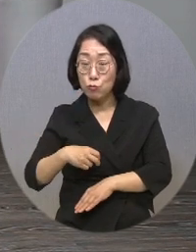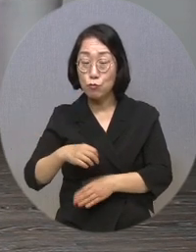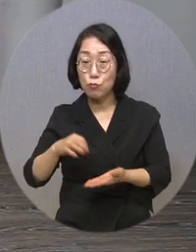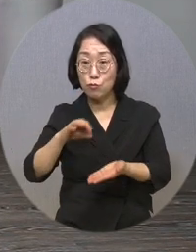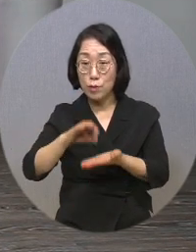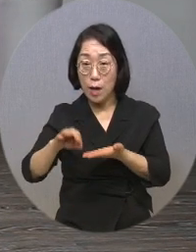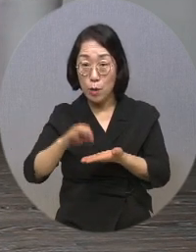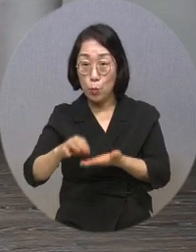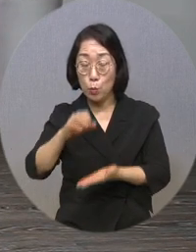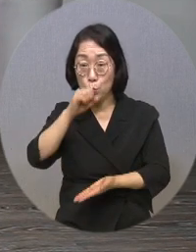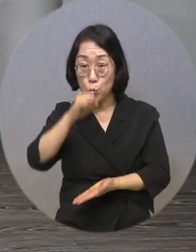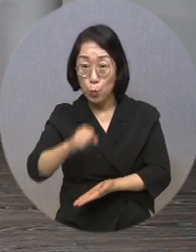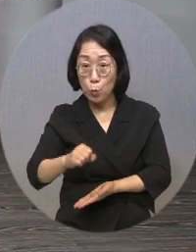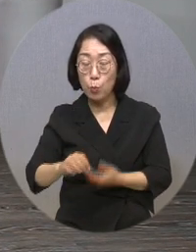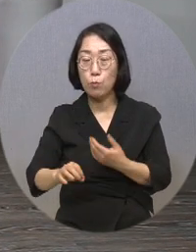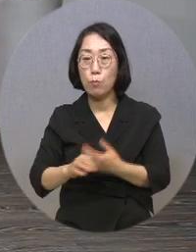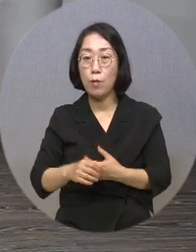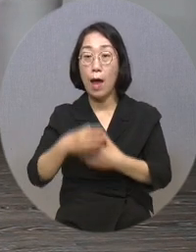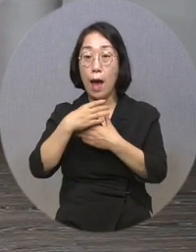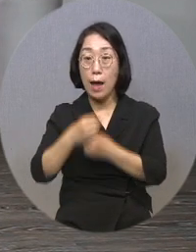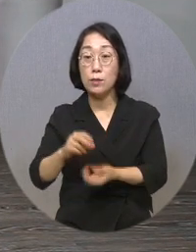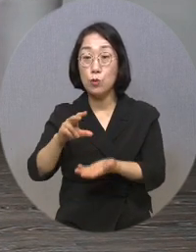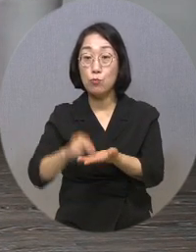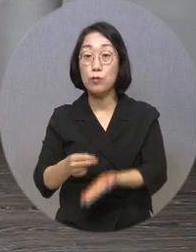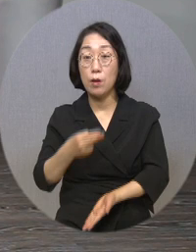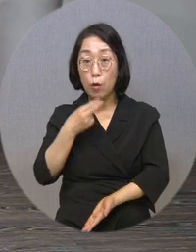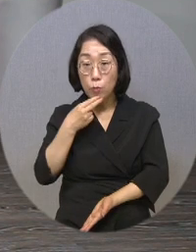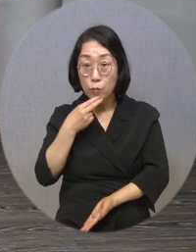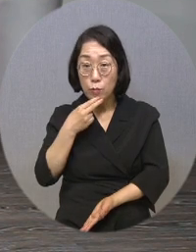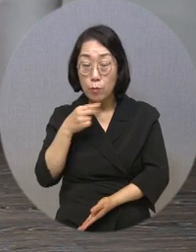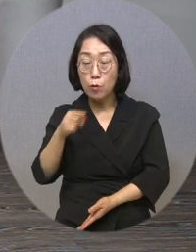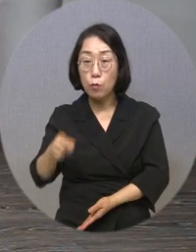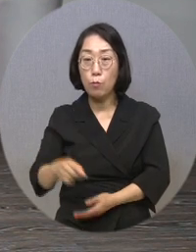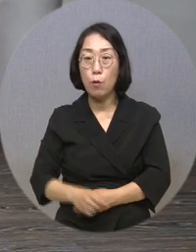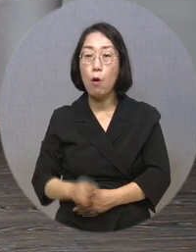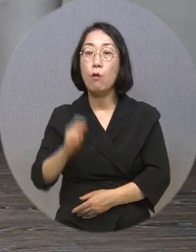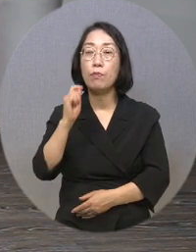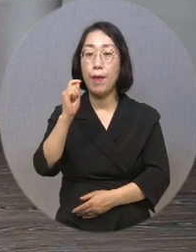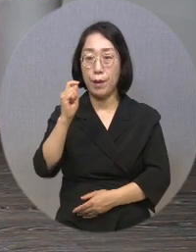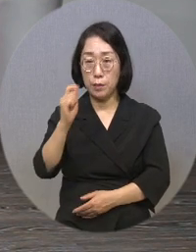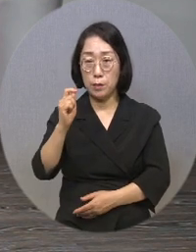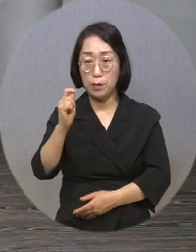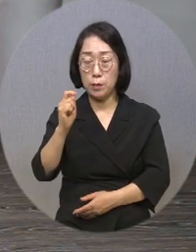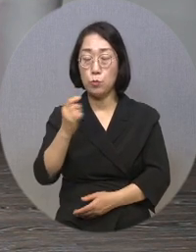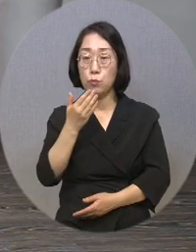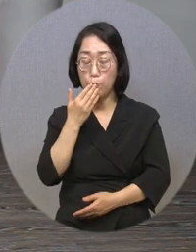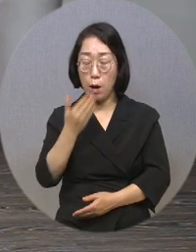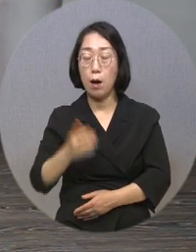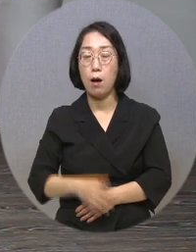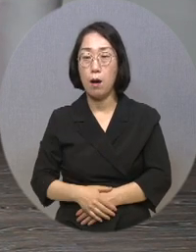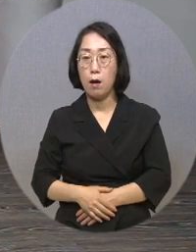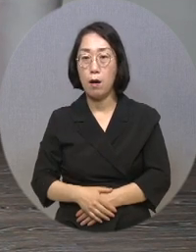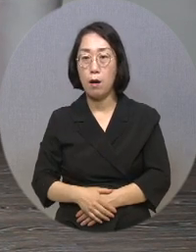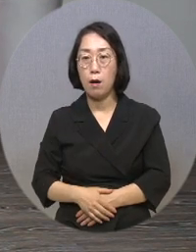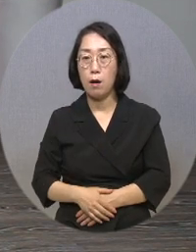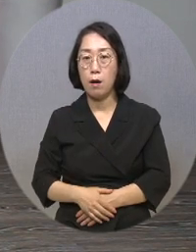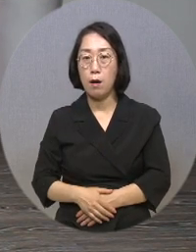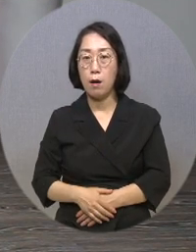상용화가 된다고 하면 안전상의 문제가 없다고 하면 수력이용 택시도 가능하다. 그러겠죠. 신개념의 네.